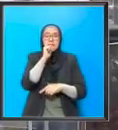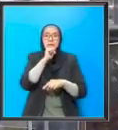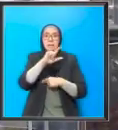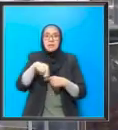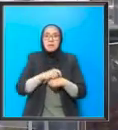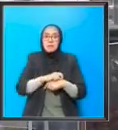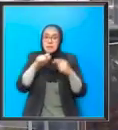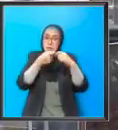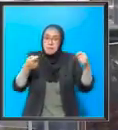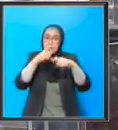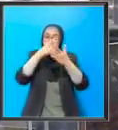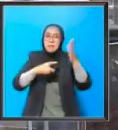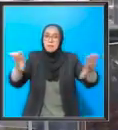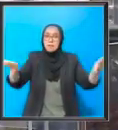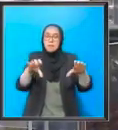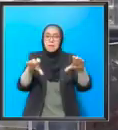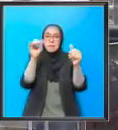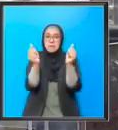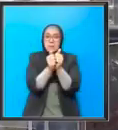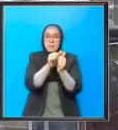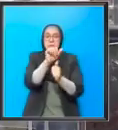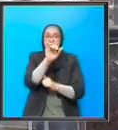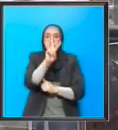minister dan di UK karena kita adalah negara yang berdaulat